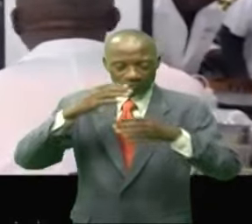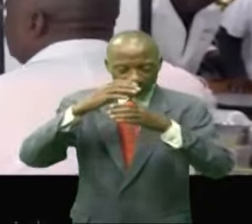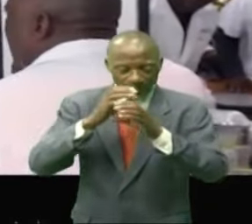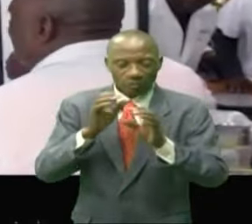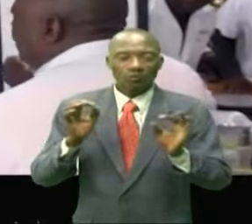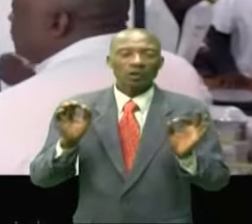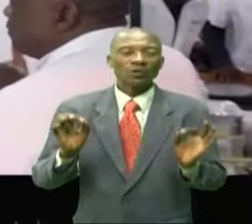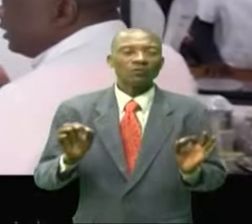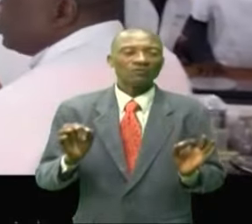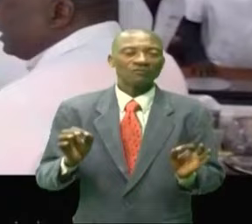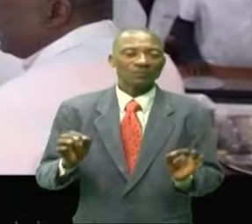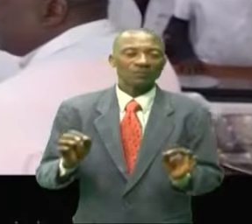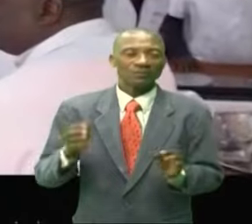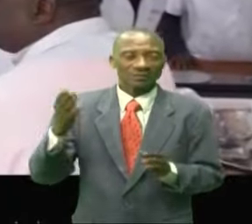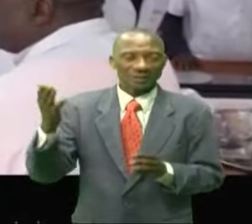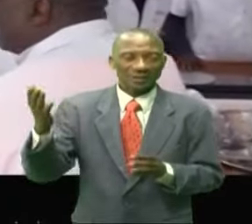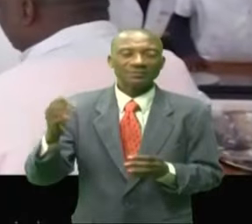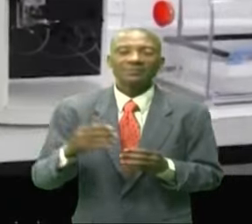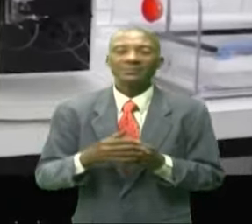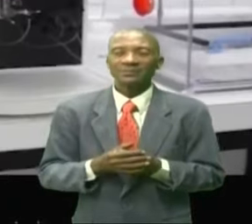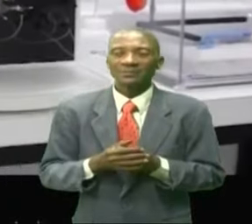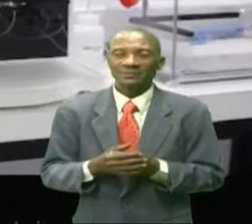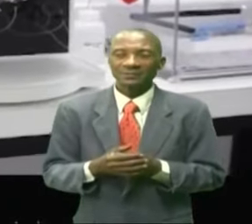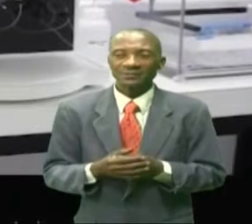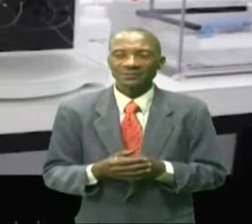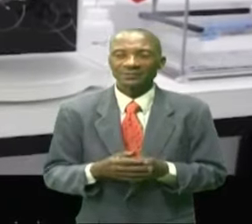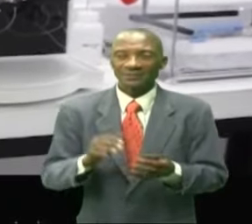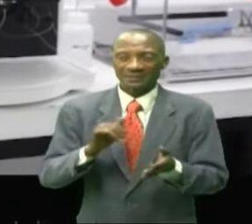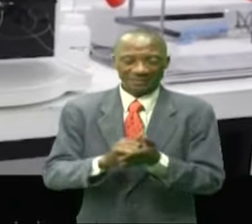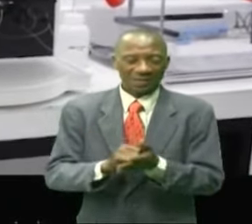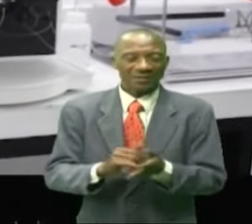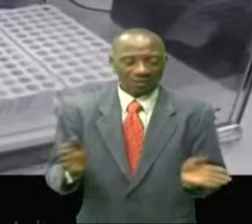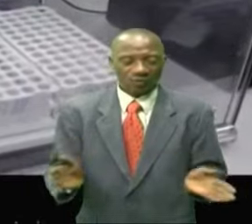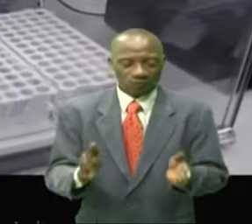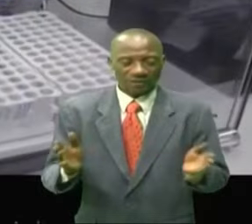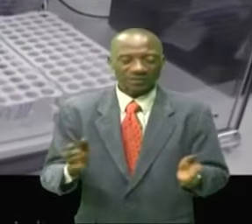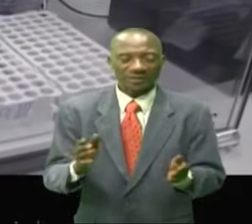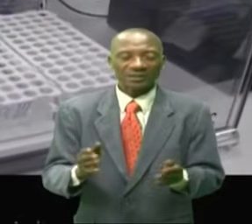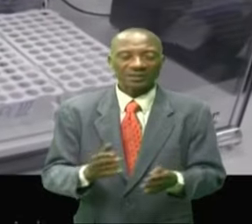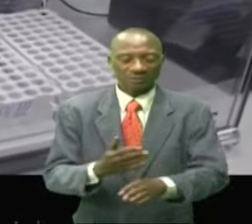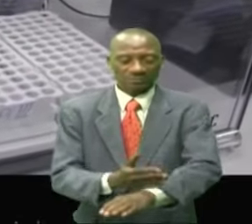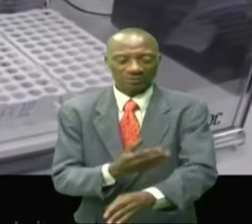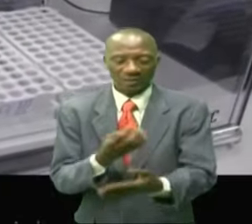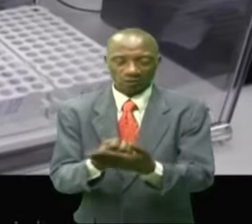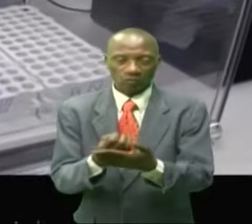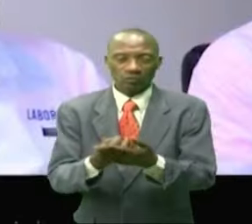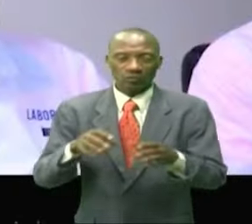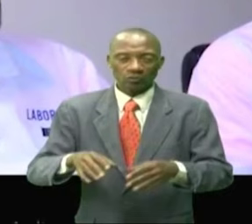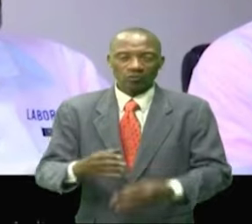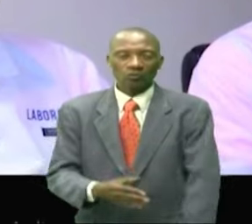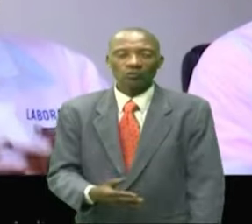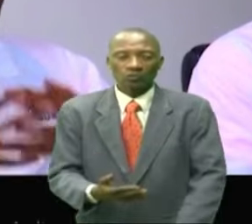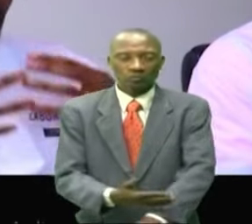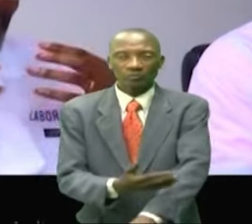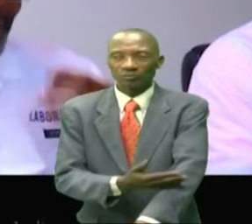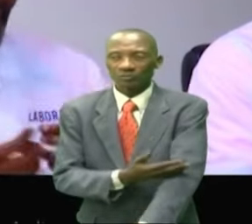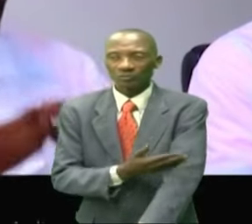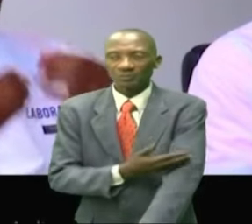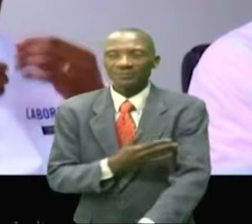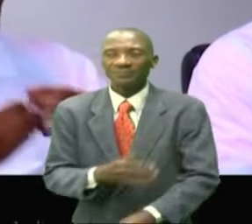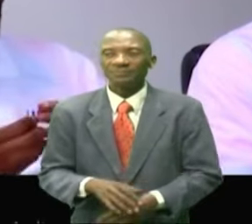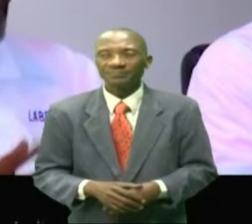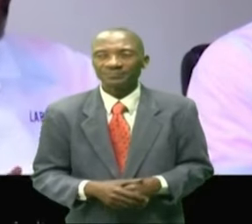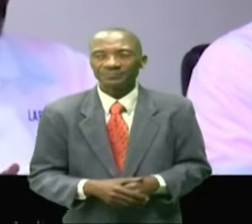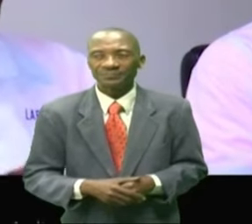détails des explications sur les machines qui font la fierté de cette unité de traitement local de minerais. Nous aurons la